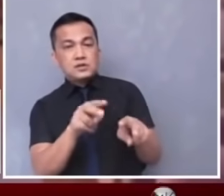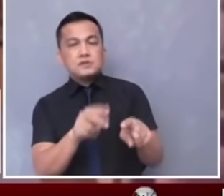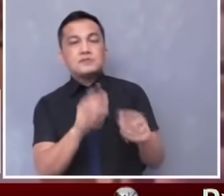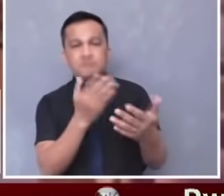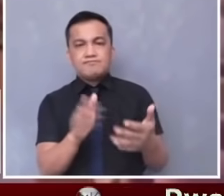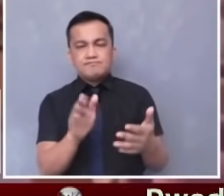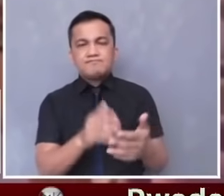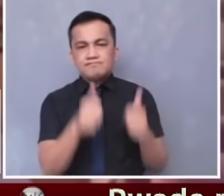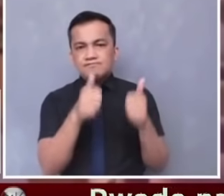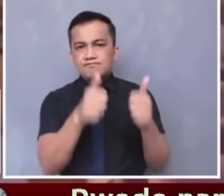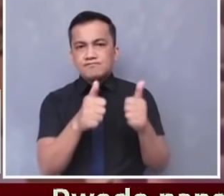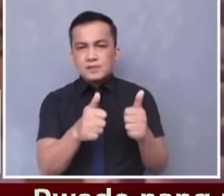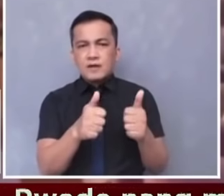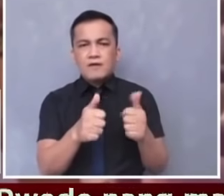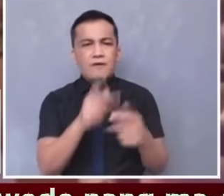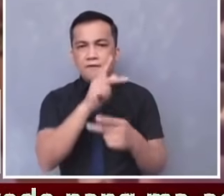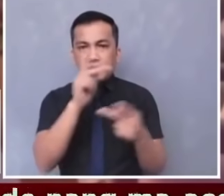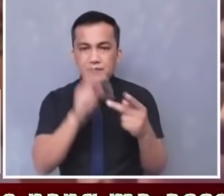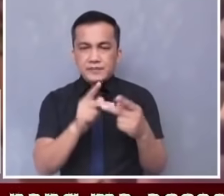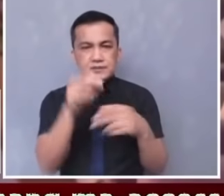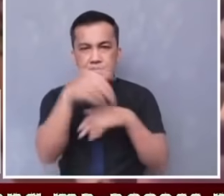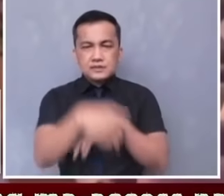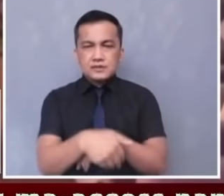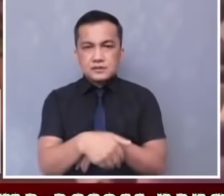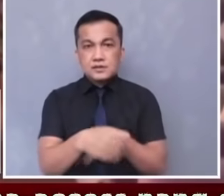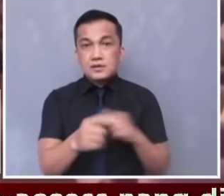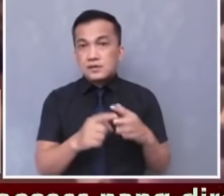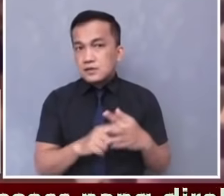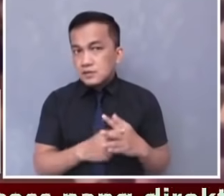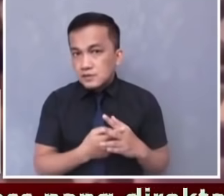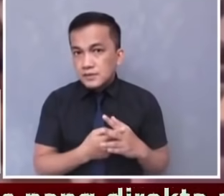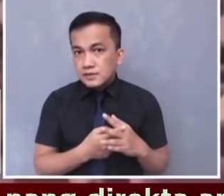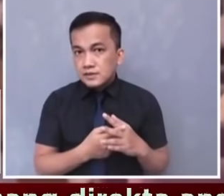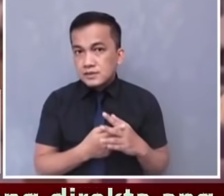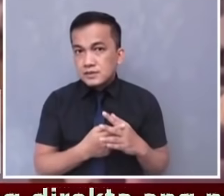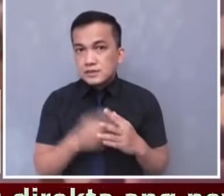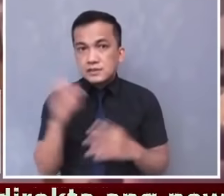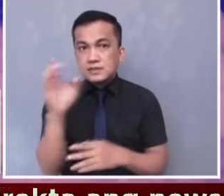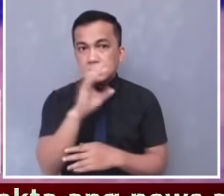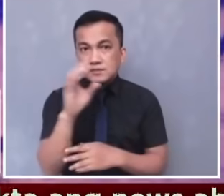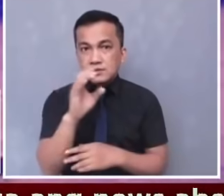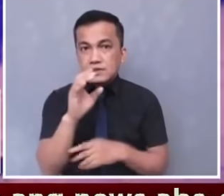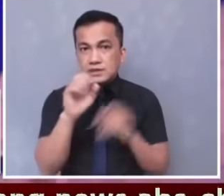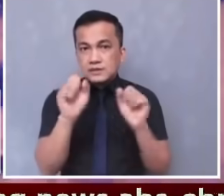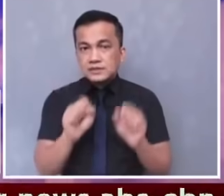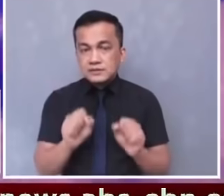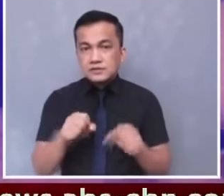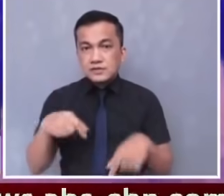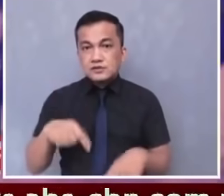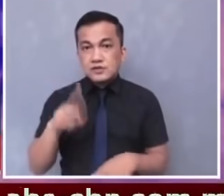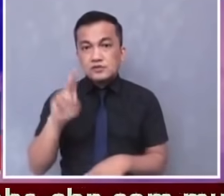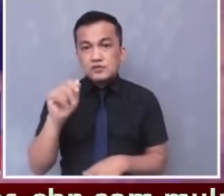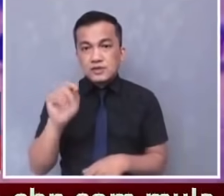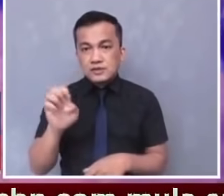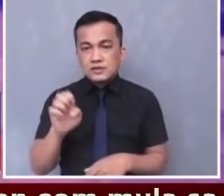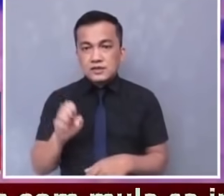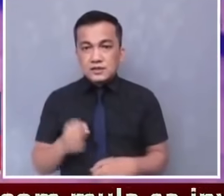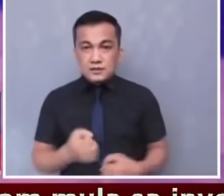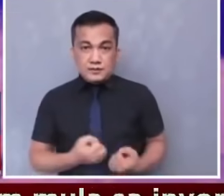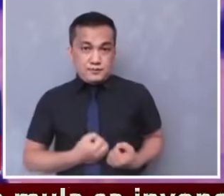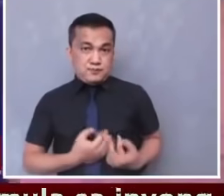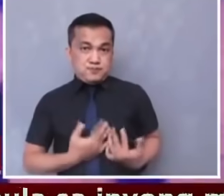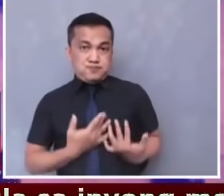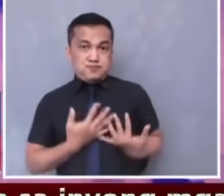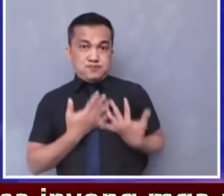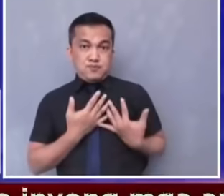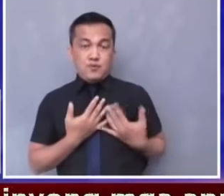perfect evening really to start the Christmas season here in the UAE. It's very heartwarming because it's Christmas,